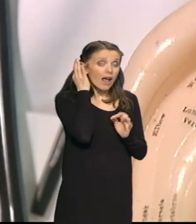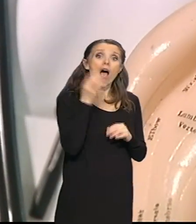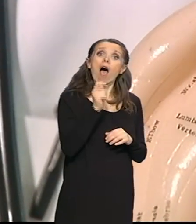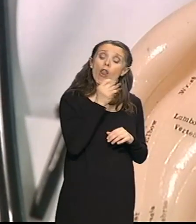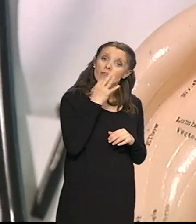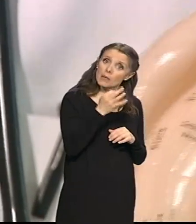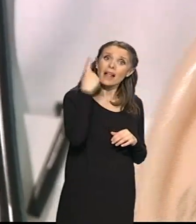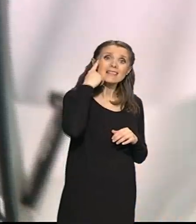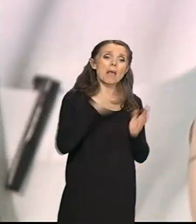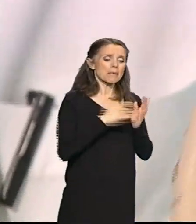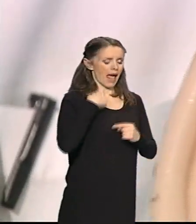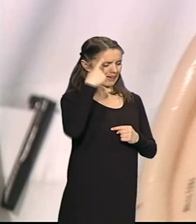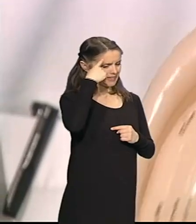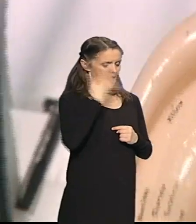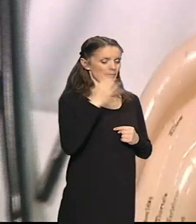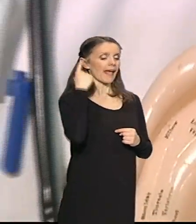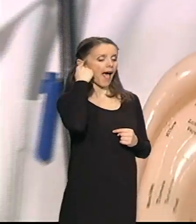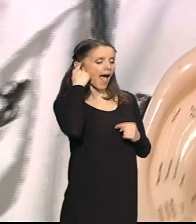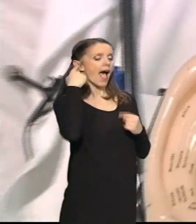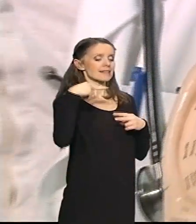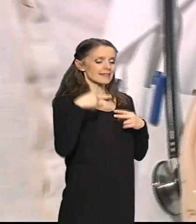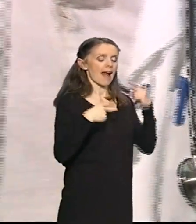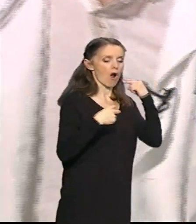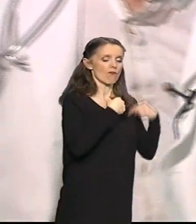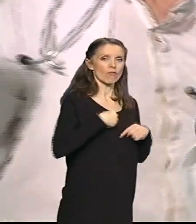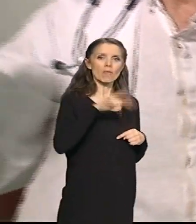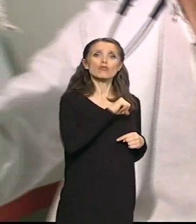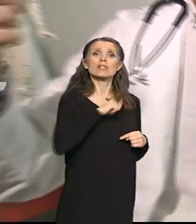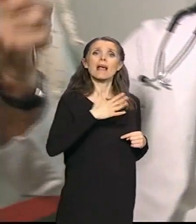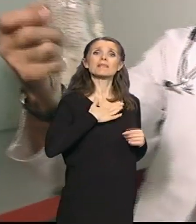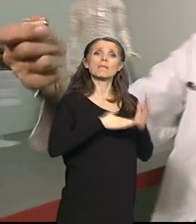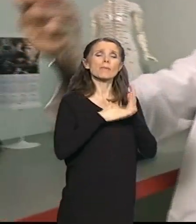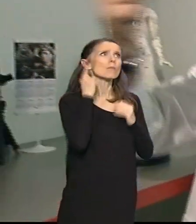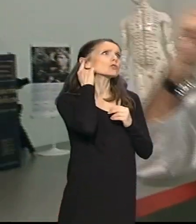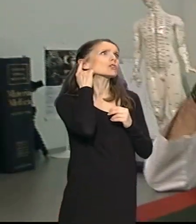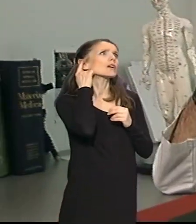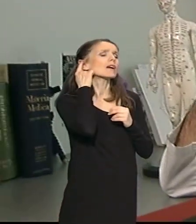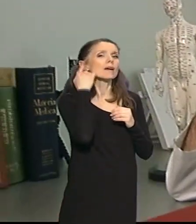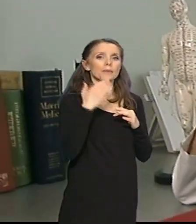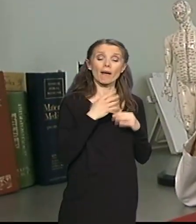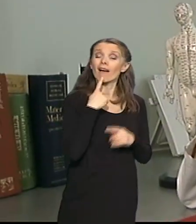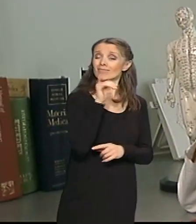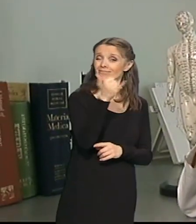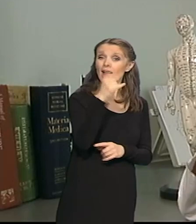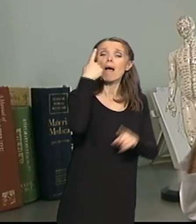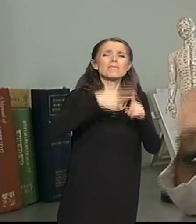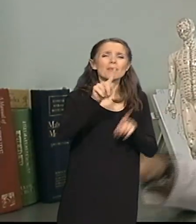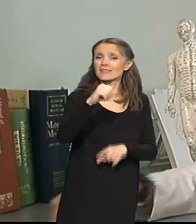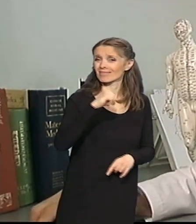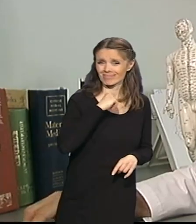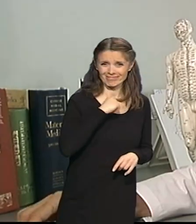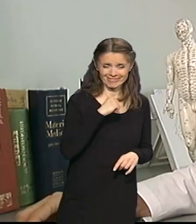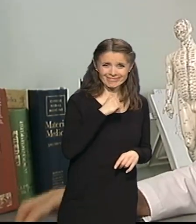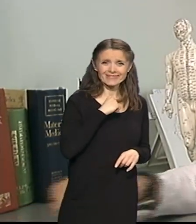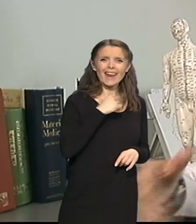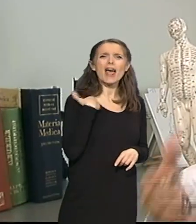sam sebi da pomogne, ako zna koje tačke. Da, ne samo to, pazite, ima isto paralela sa našom tradicionalnom medicinom. Kad sam ja bio